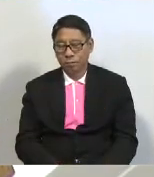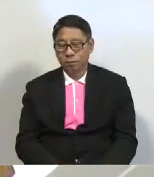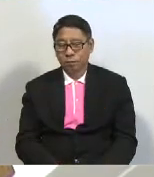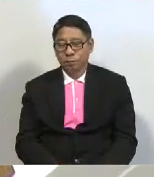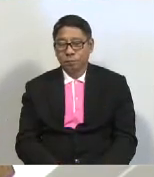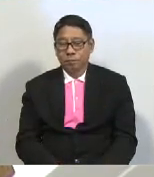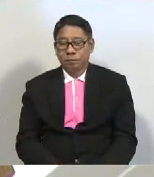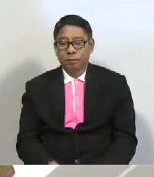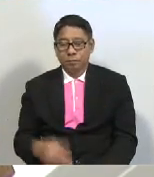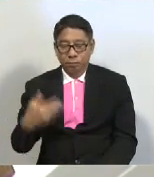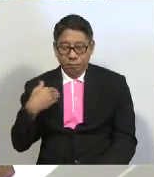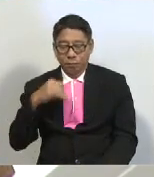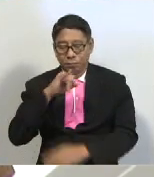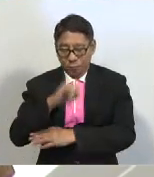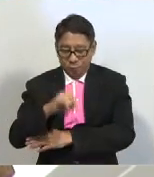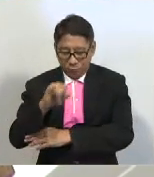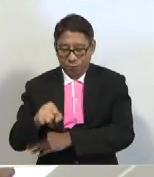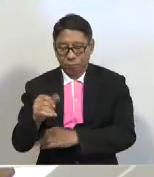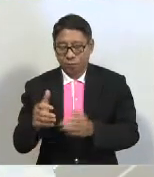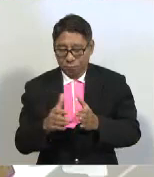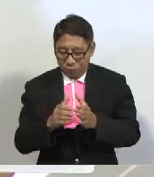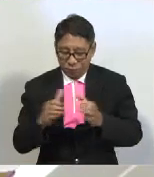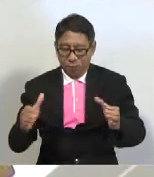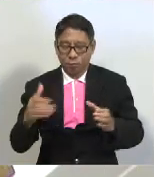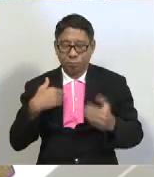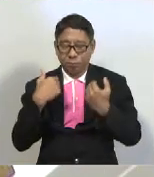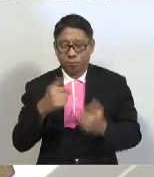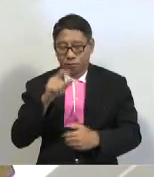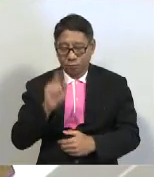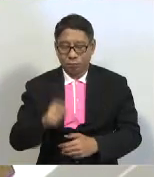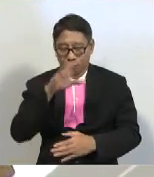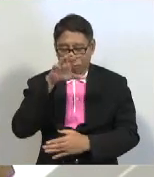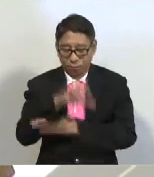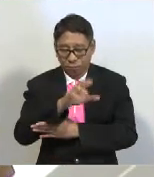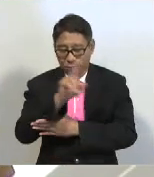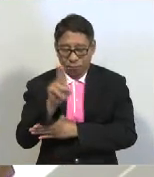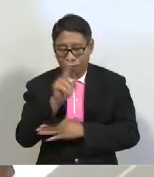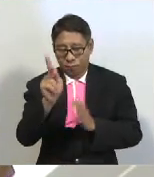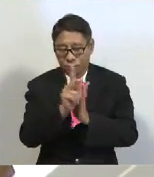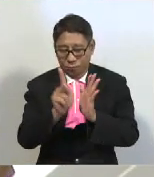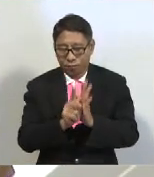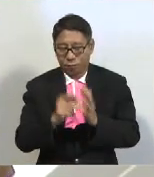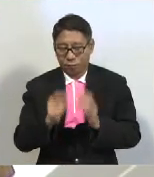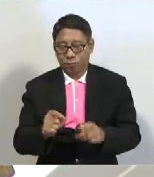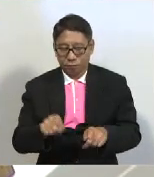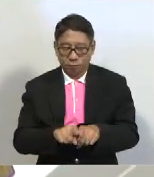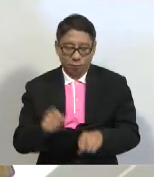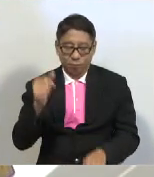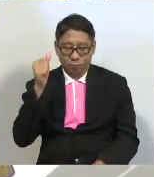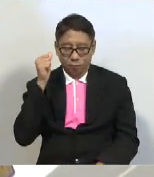เรามีความจำเป็นอย่างยิ่งที่จะต้องบังคับใช้กฎหมายฉบับเดียวเป็นมาตรฐ